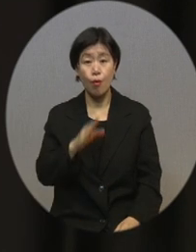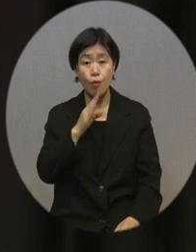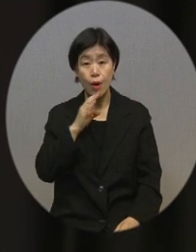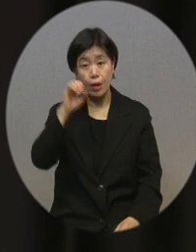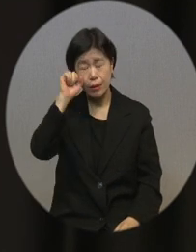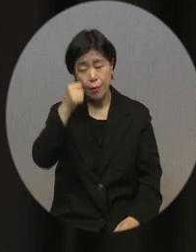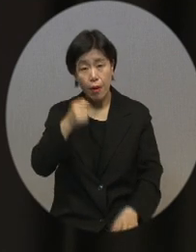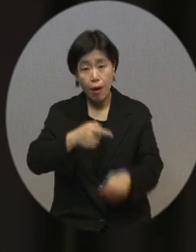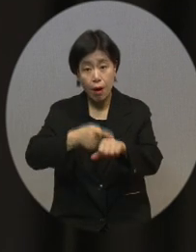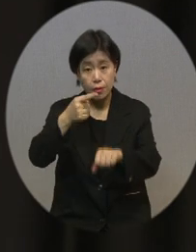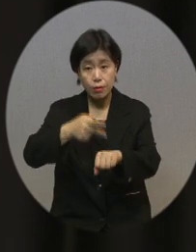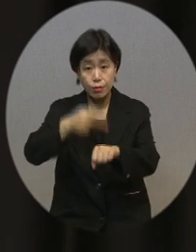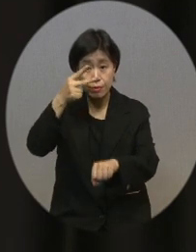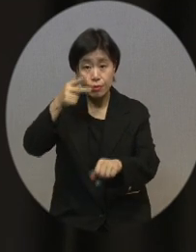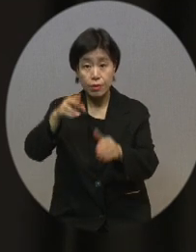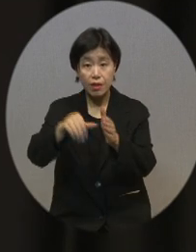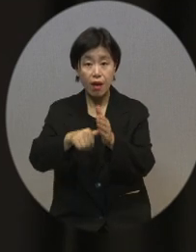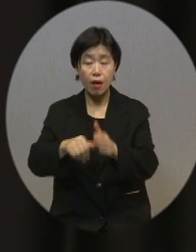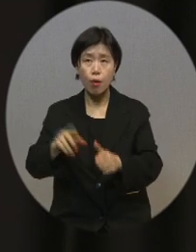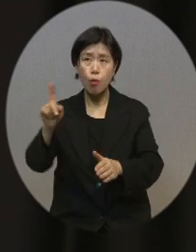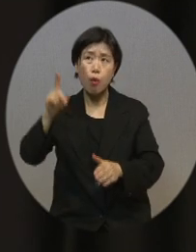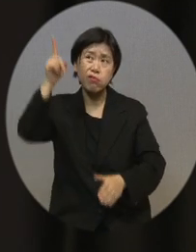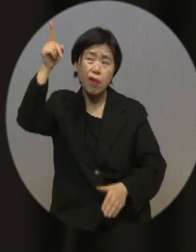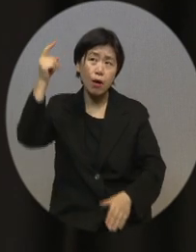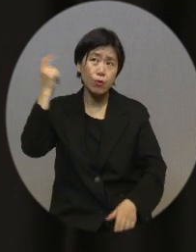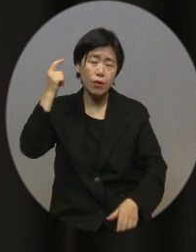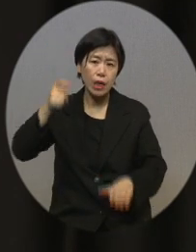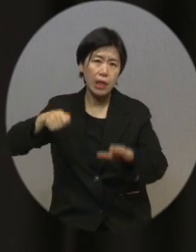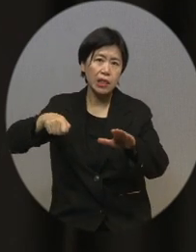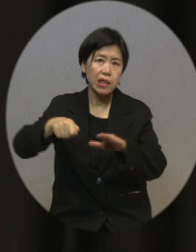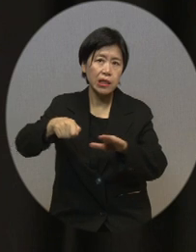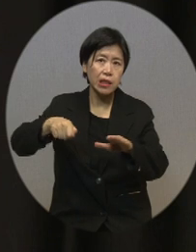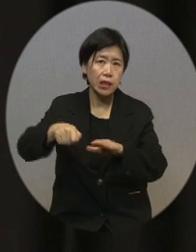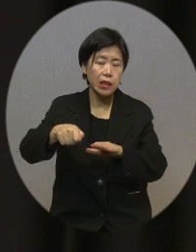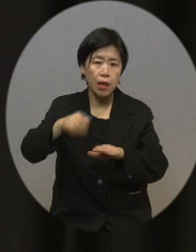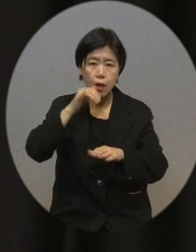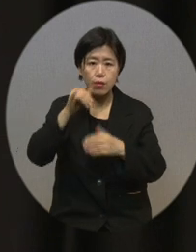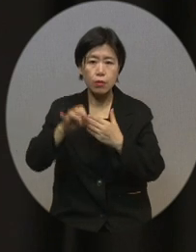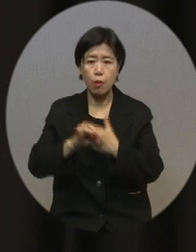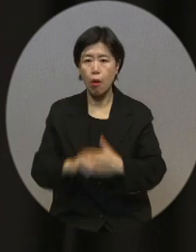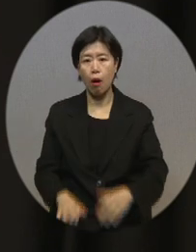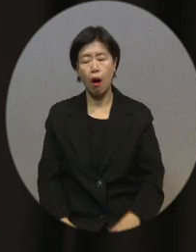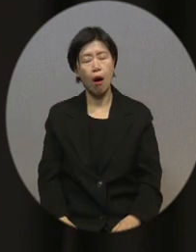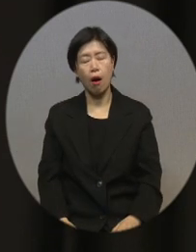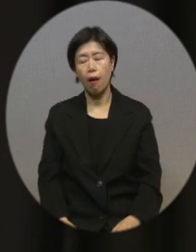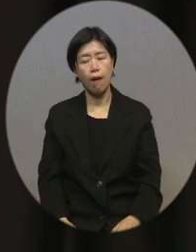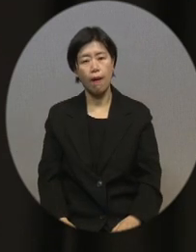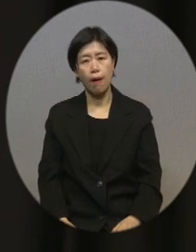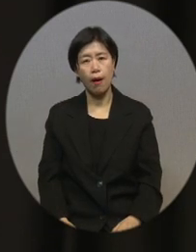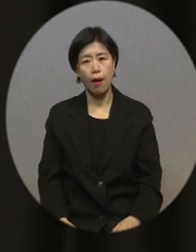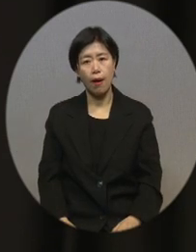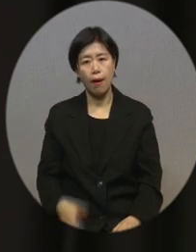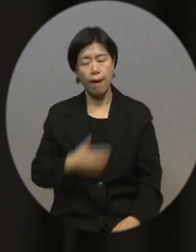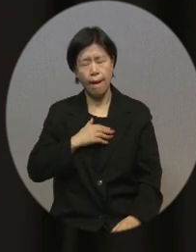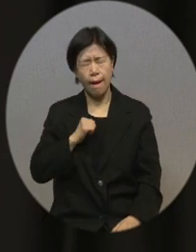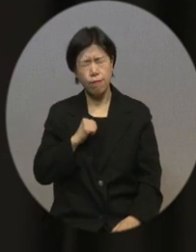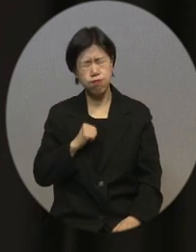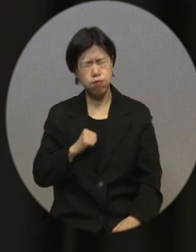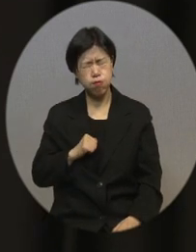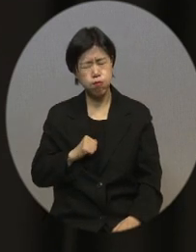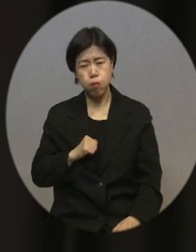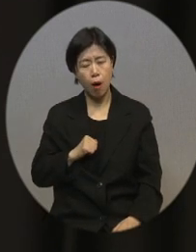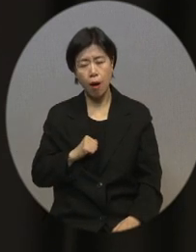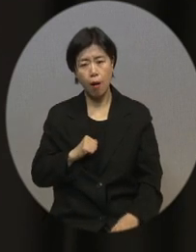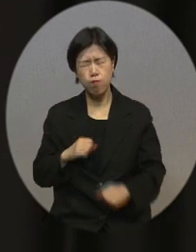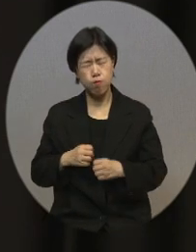새벽 1시나 2시에 예. 드르륵 드르륵 하면서 예. 위에서 소리 낼 때는 예. 참을 한계가 넘거든요.